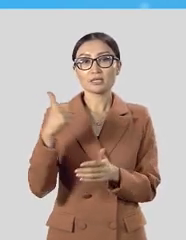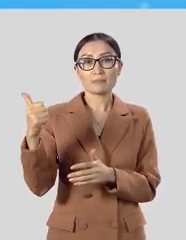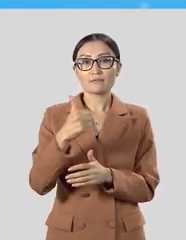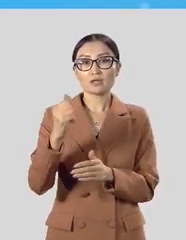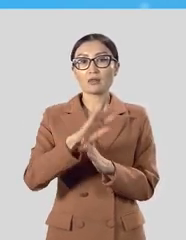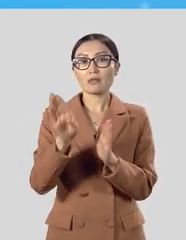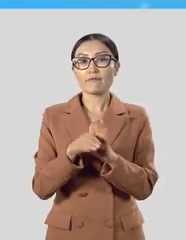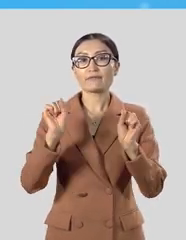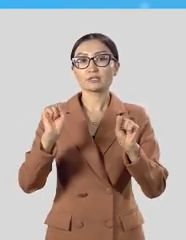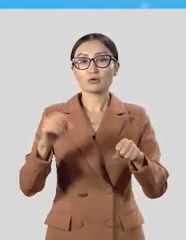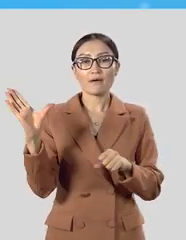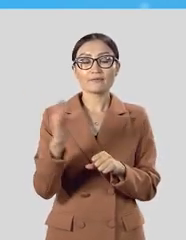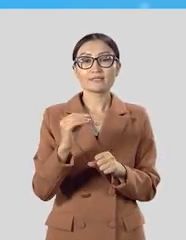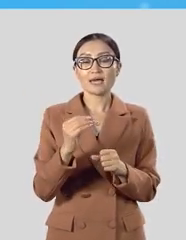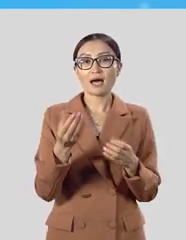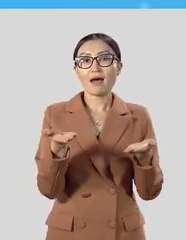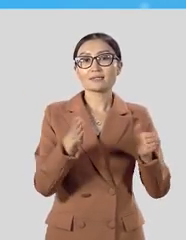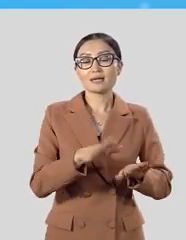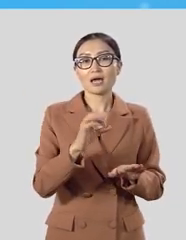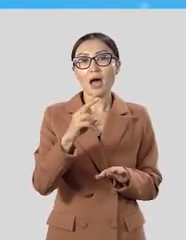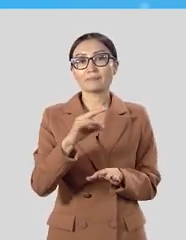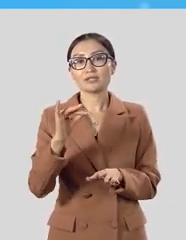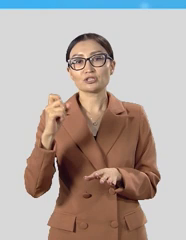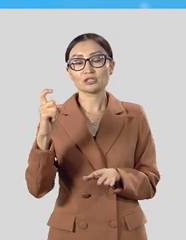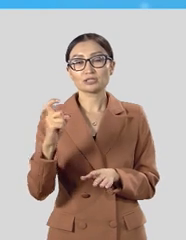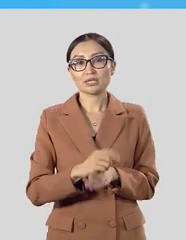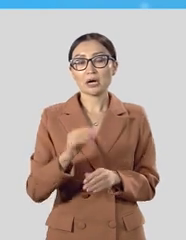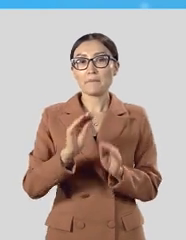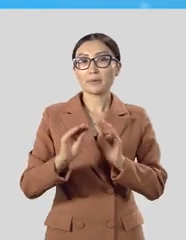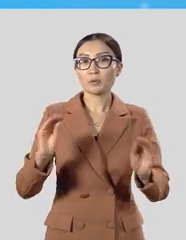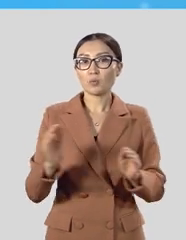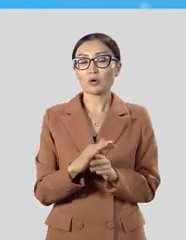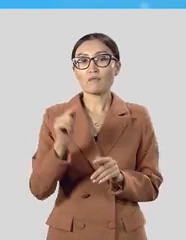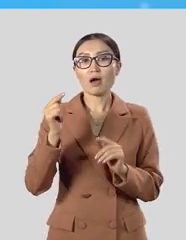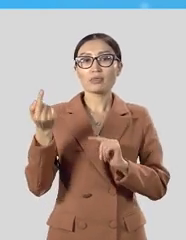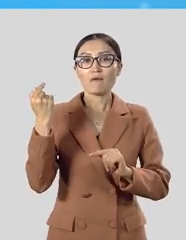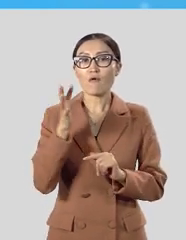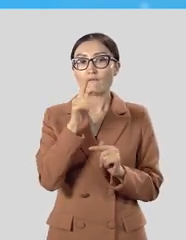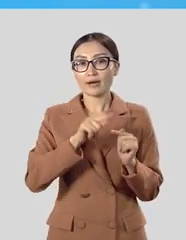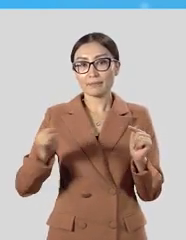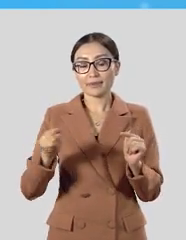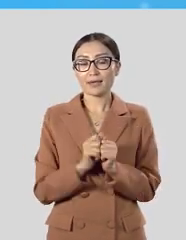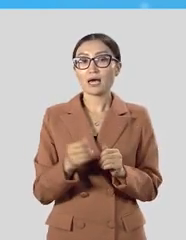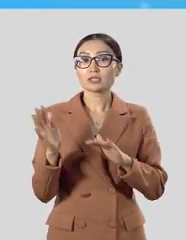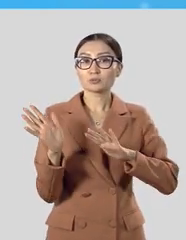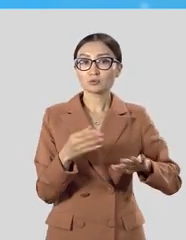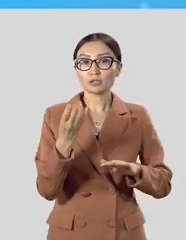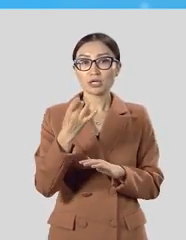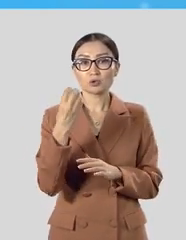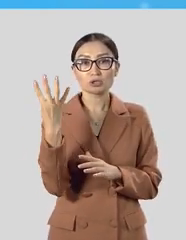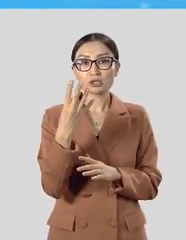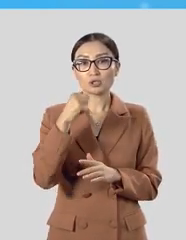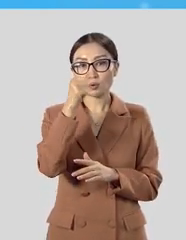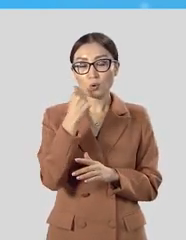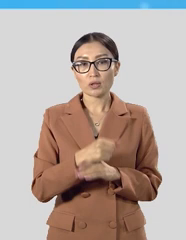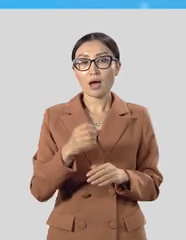над возможностями всех классических оптических увеличительных приборов того времени. Спустя еще 4